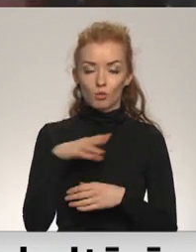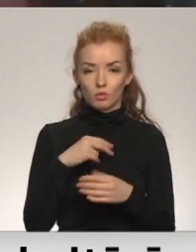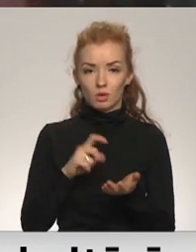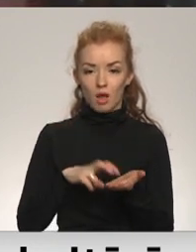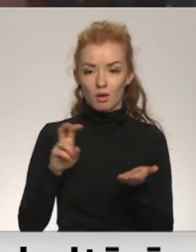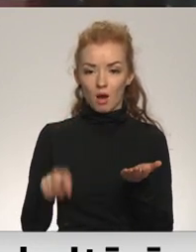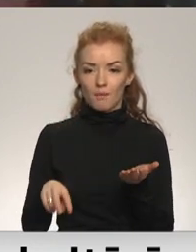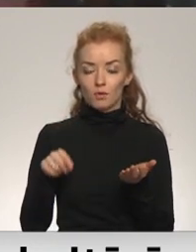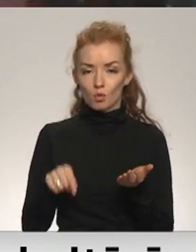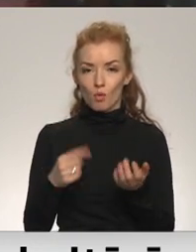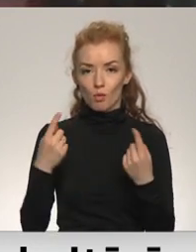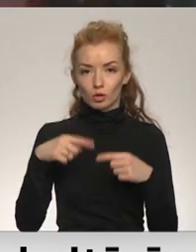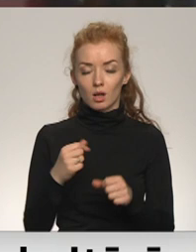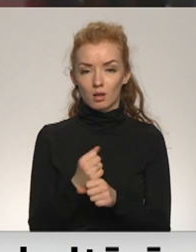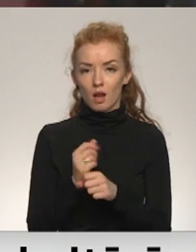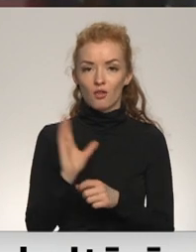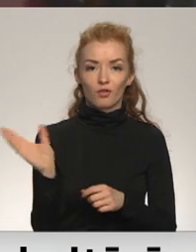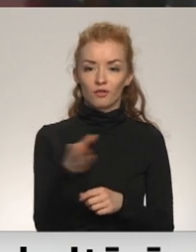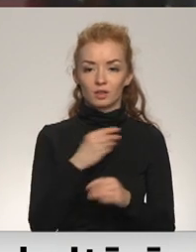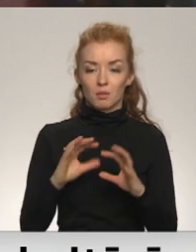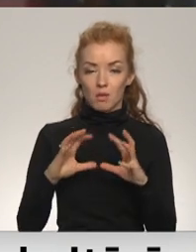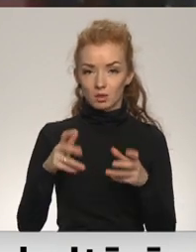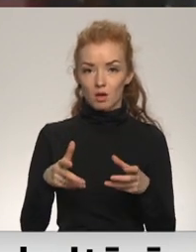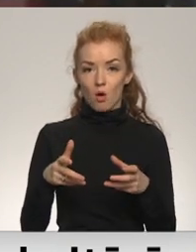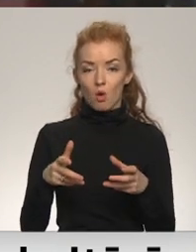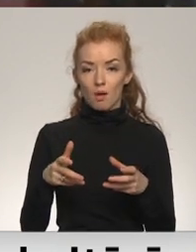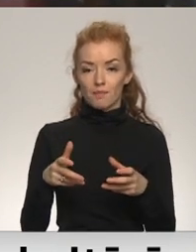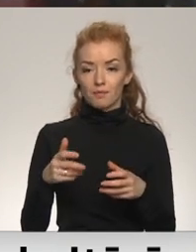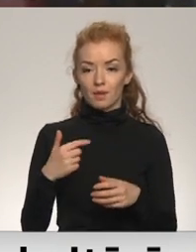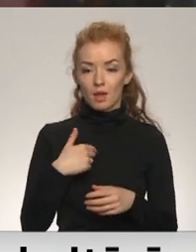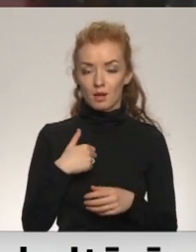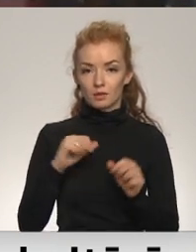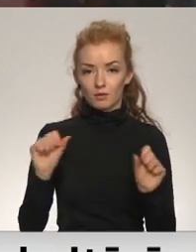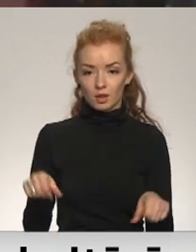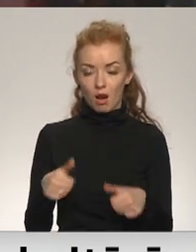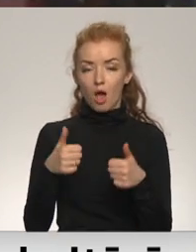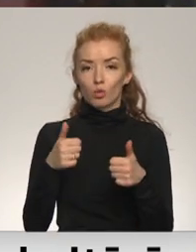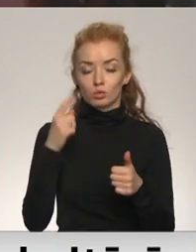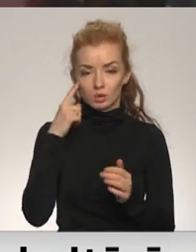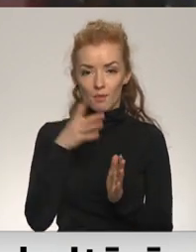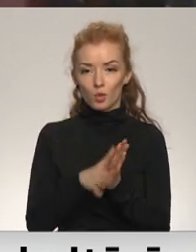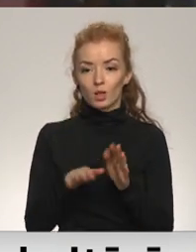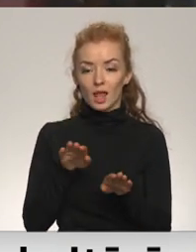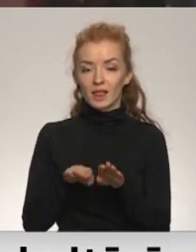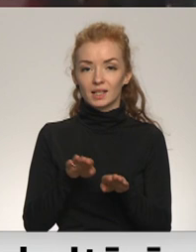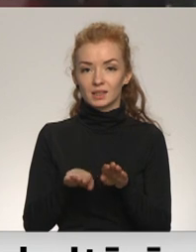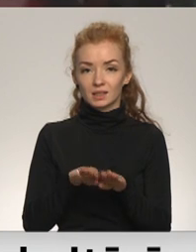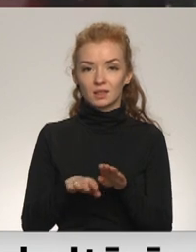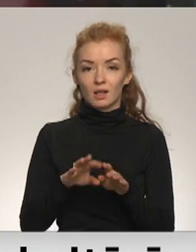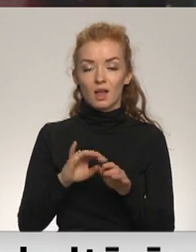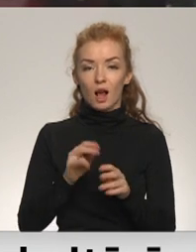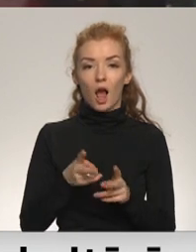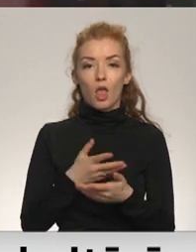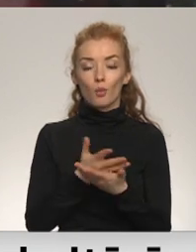dara visa civilizētā pasaule. Es vienlaikus apzinos, ka līdzīgi kā jebkuras